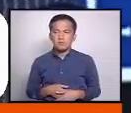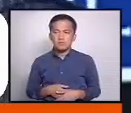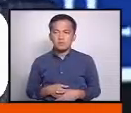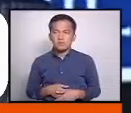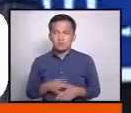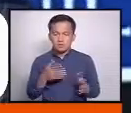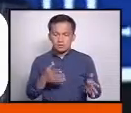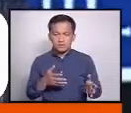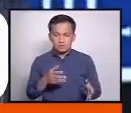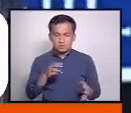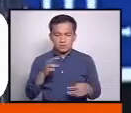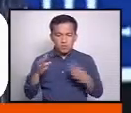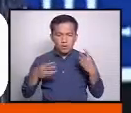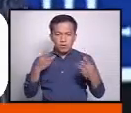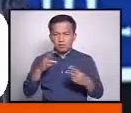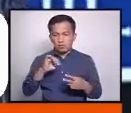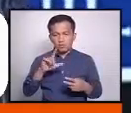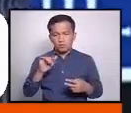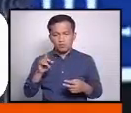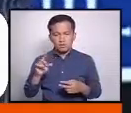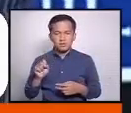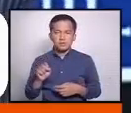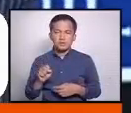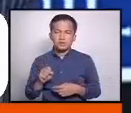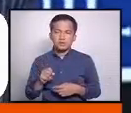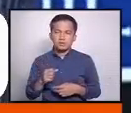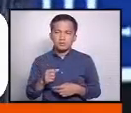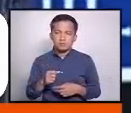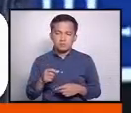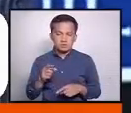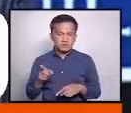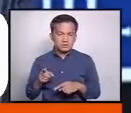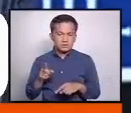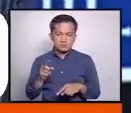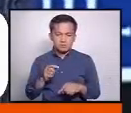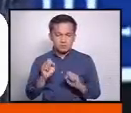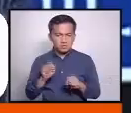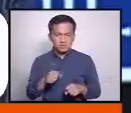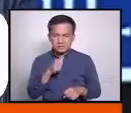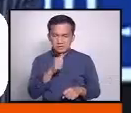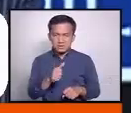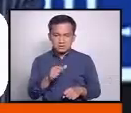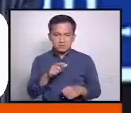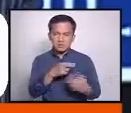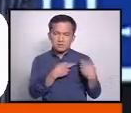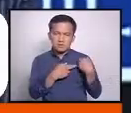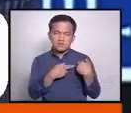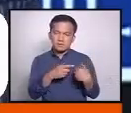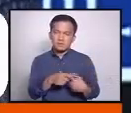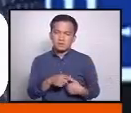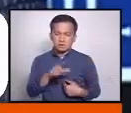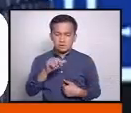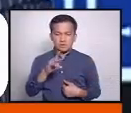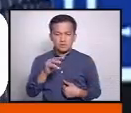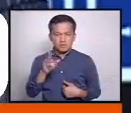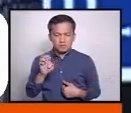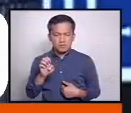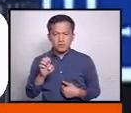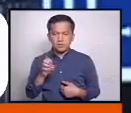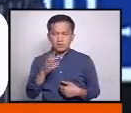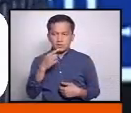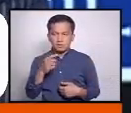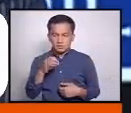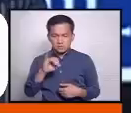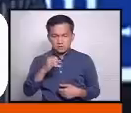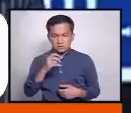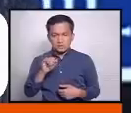the wilds? Maaari bang hindi sila liable doon? They have to justify their